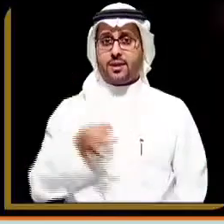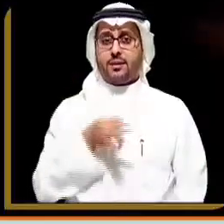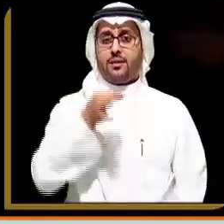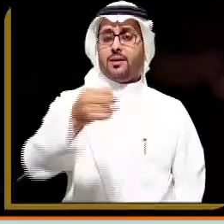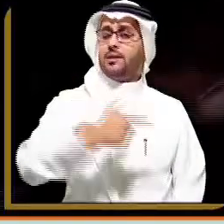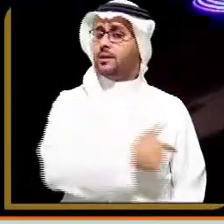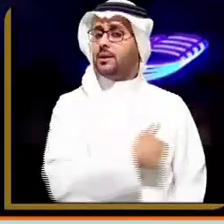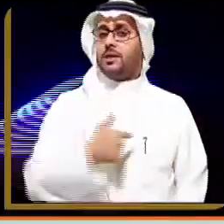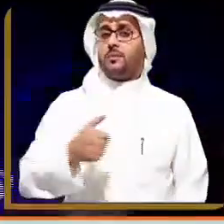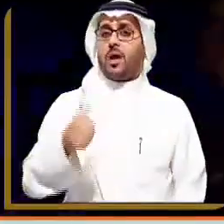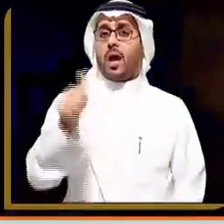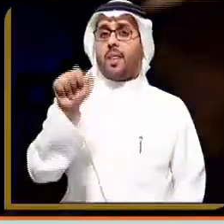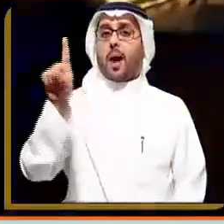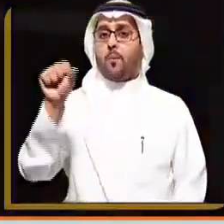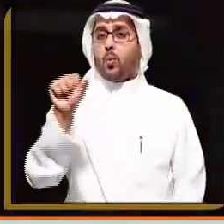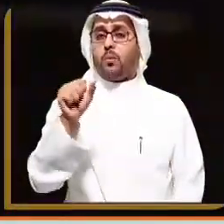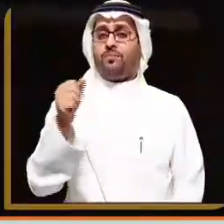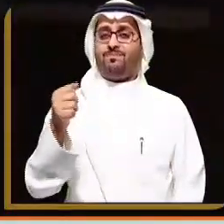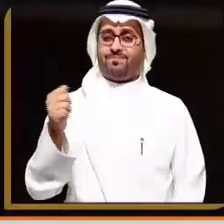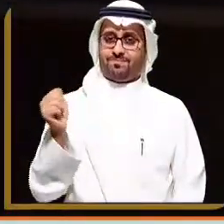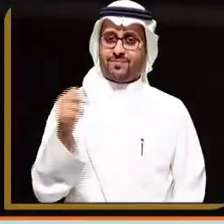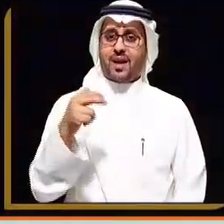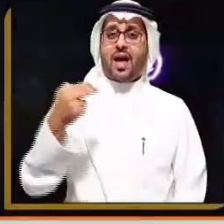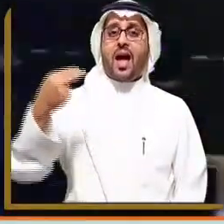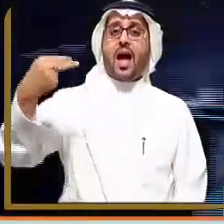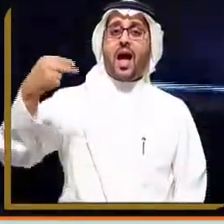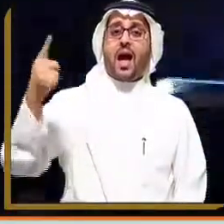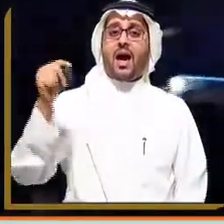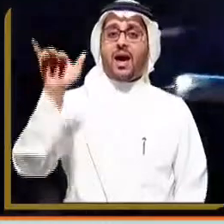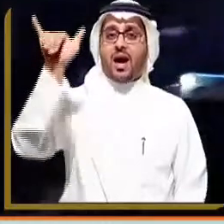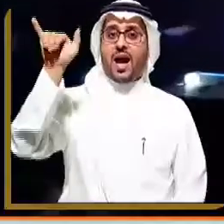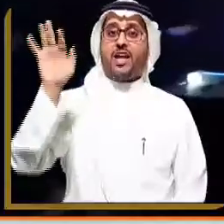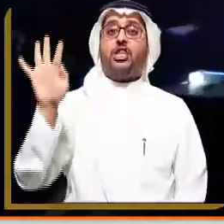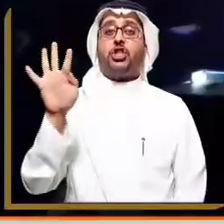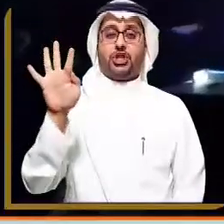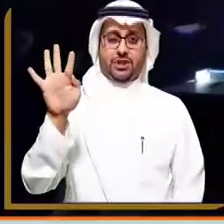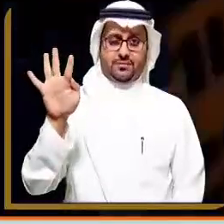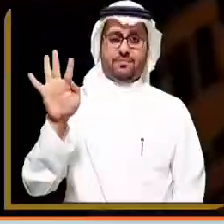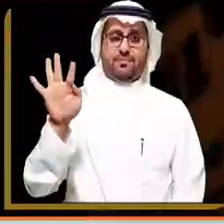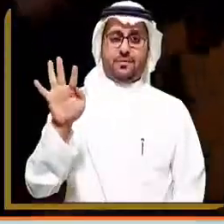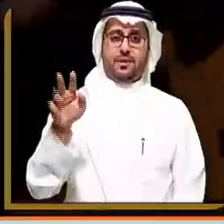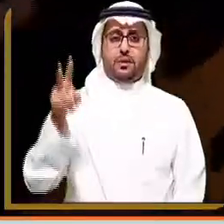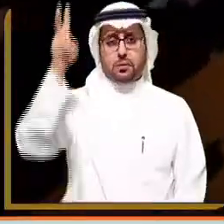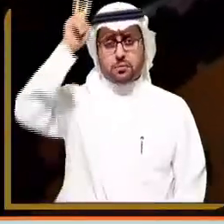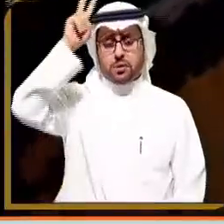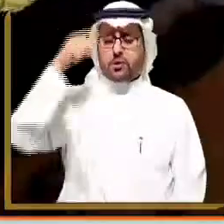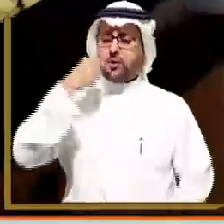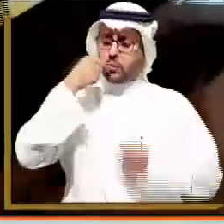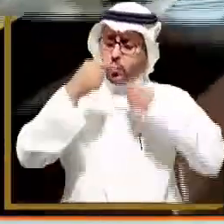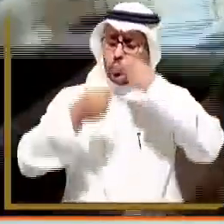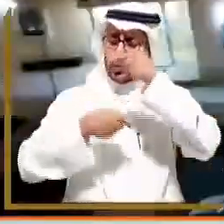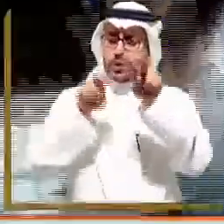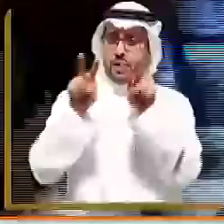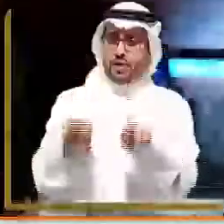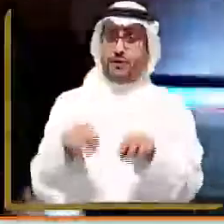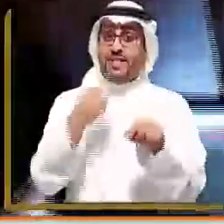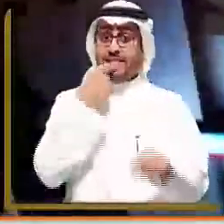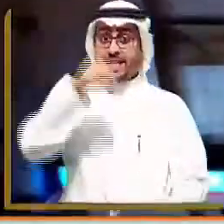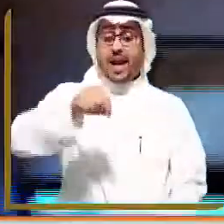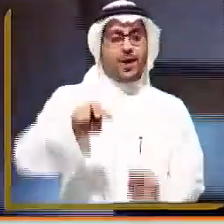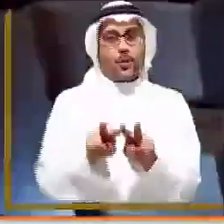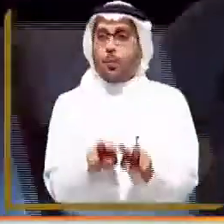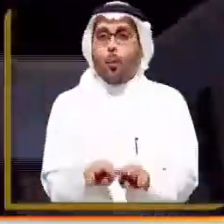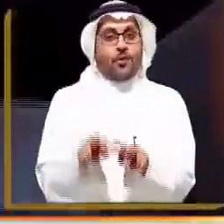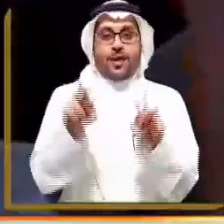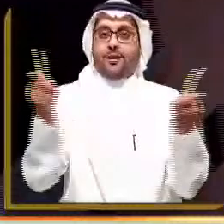منطقة جازان وعادات تزيين الأحياء التي تسبق شهر رمضان سنوياً، حيث خطف